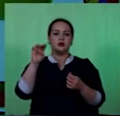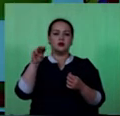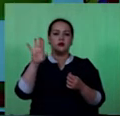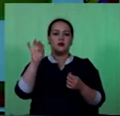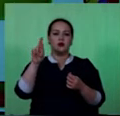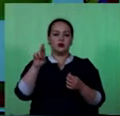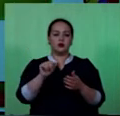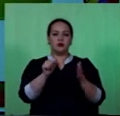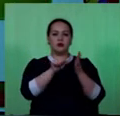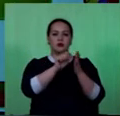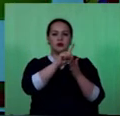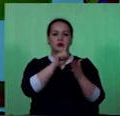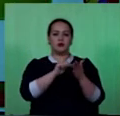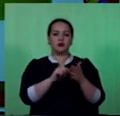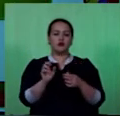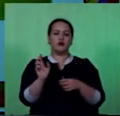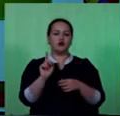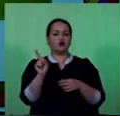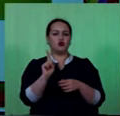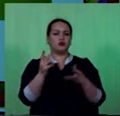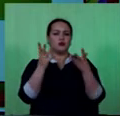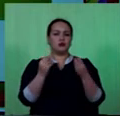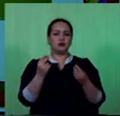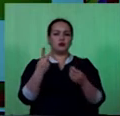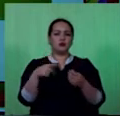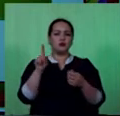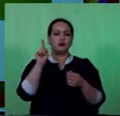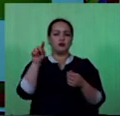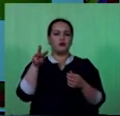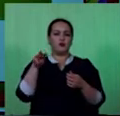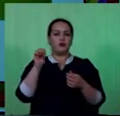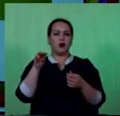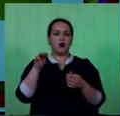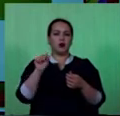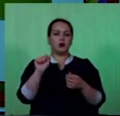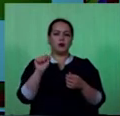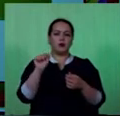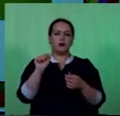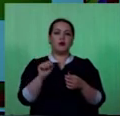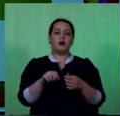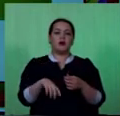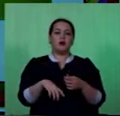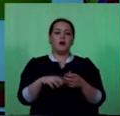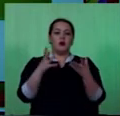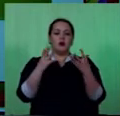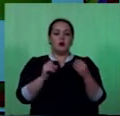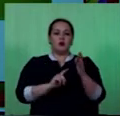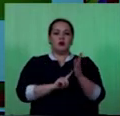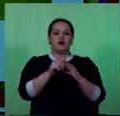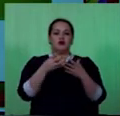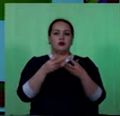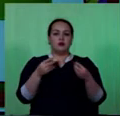шестой вопрос что за день 21 марта а день начала весны